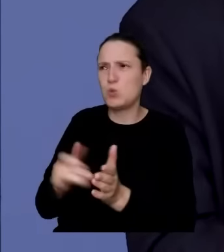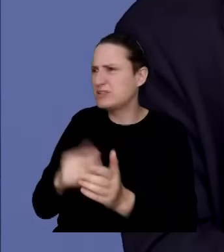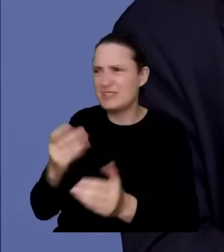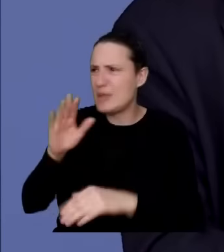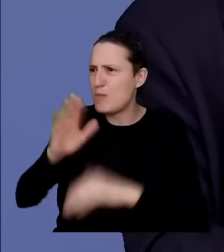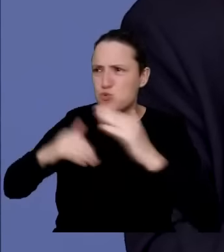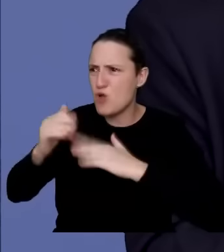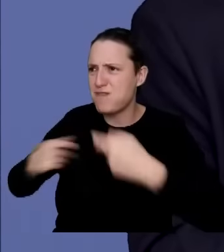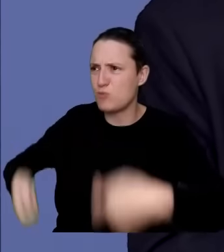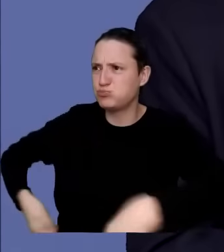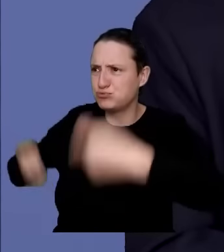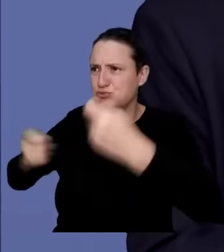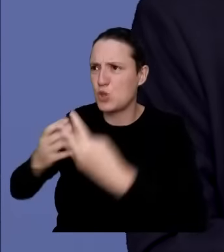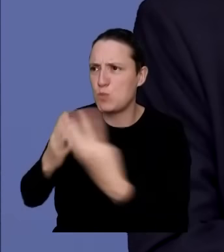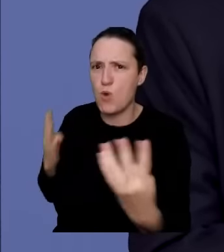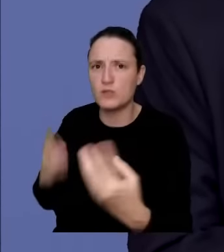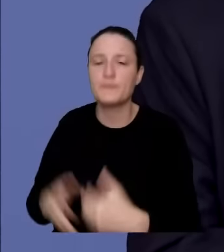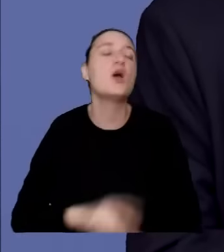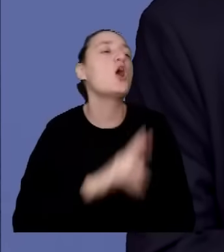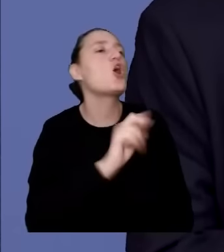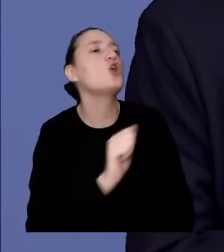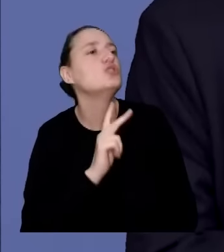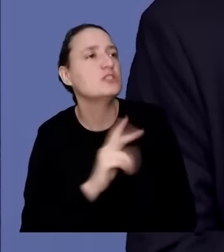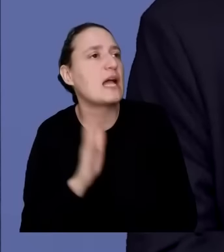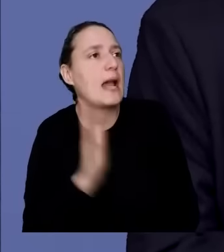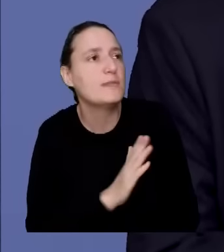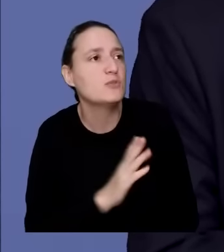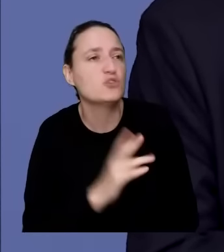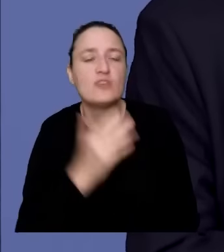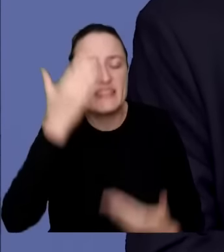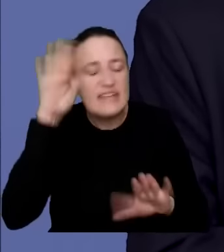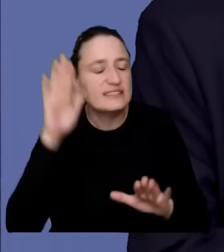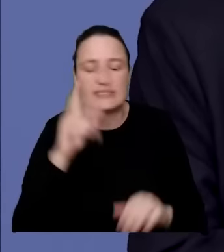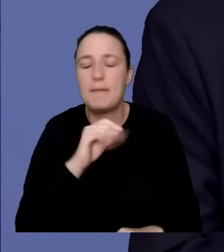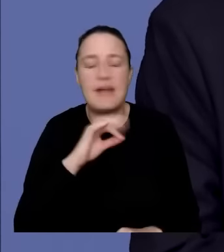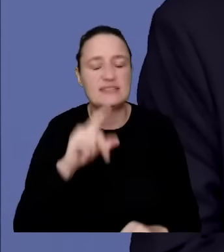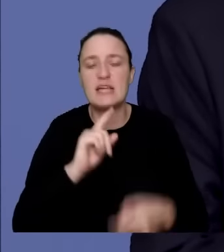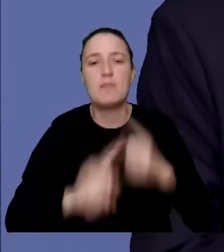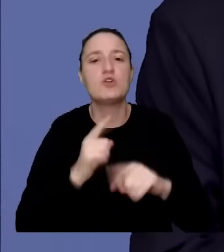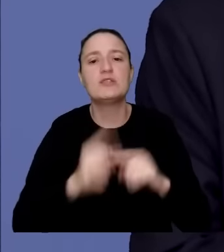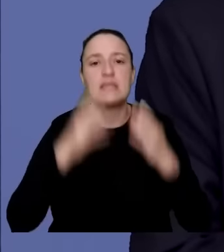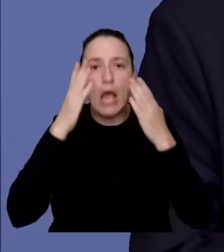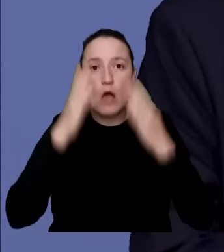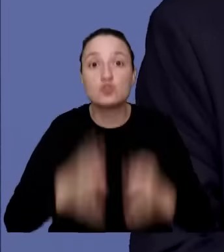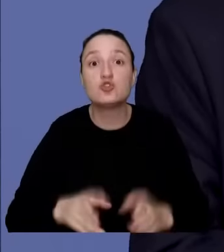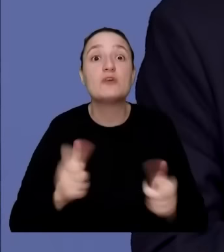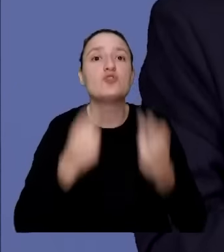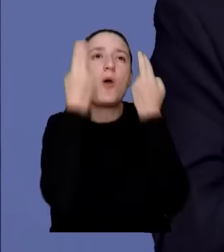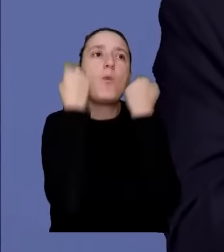czy Kosiniak Kamysz ja nie znam takiego polityka PSL tak usłużny